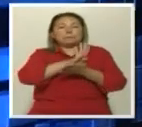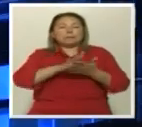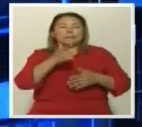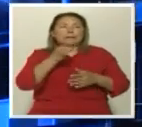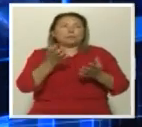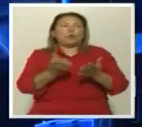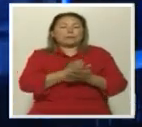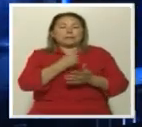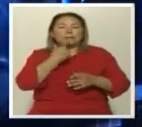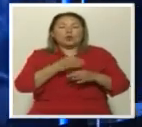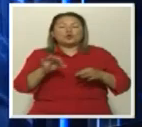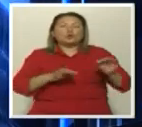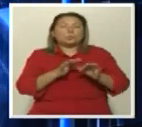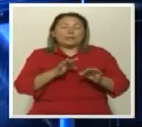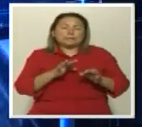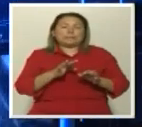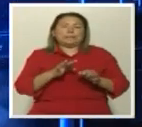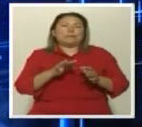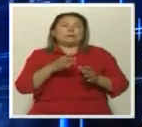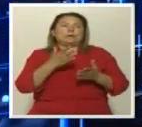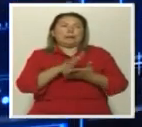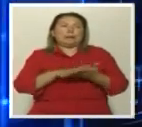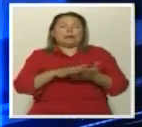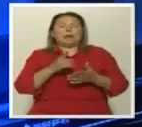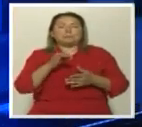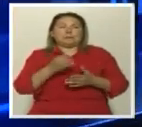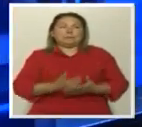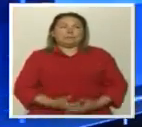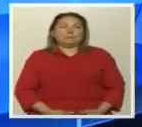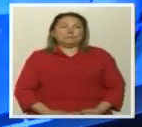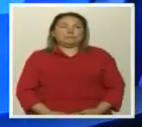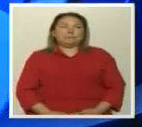орындалады. Жобалар шығармашыл зияткерлік әлеуметтік тақырыптарға бақытталған.